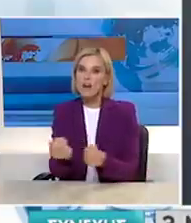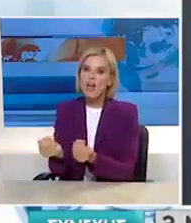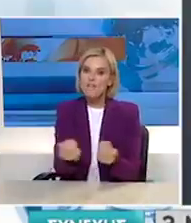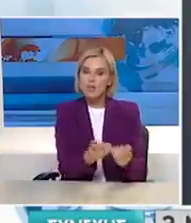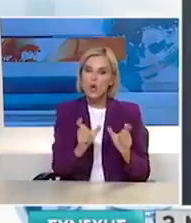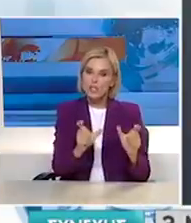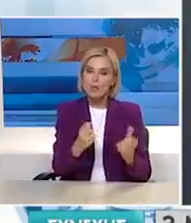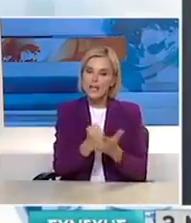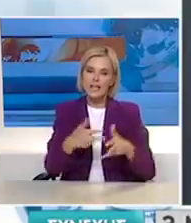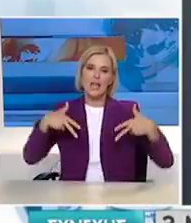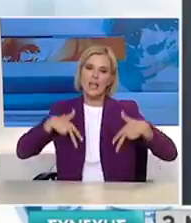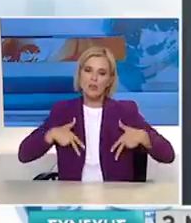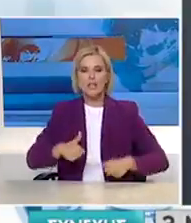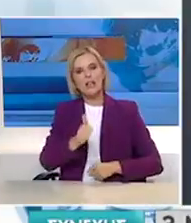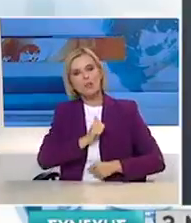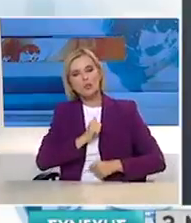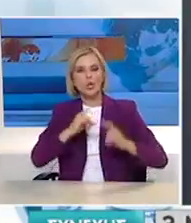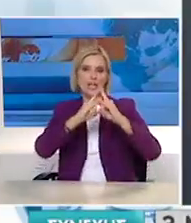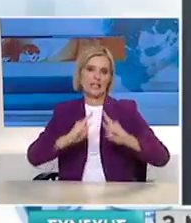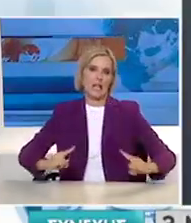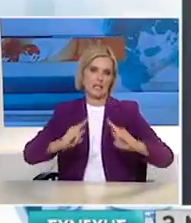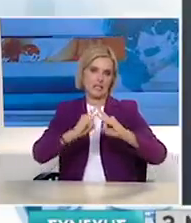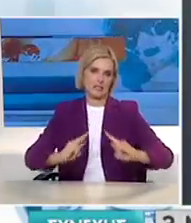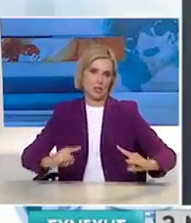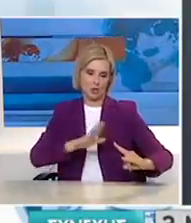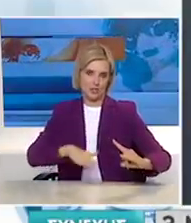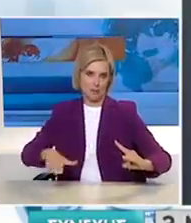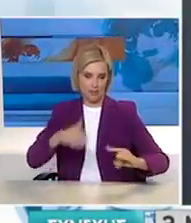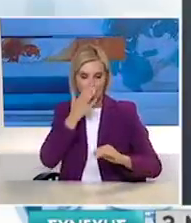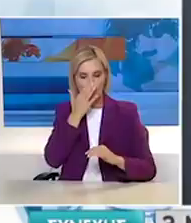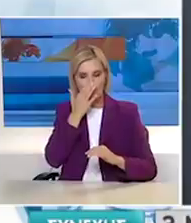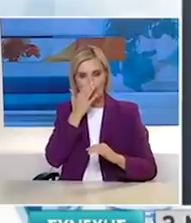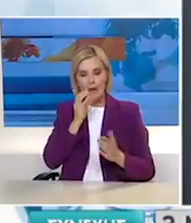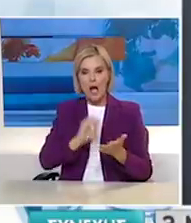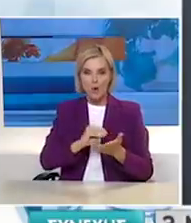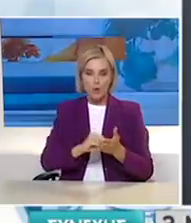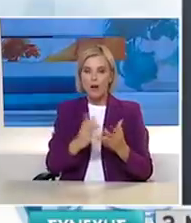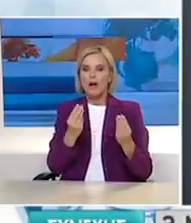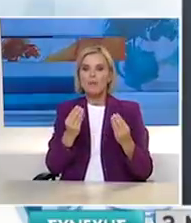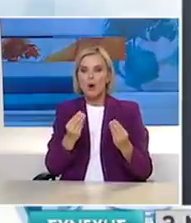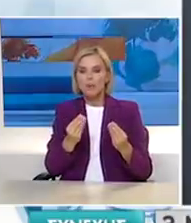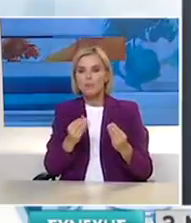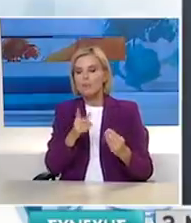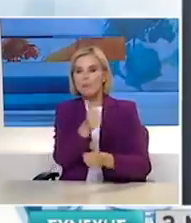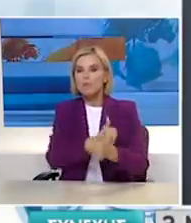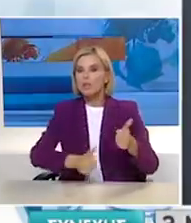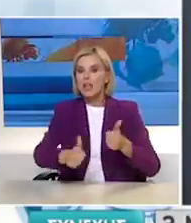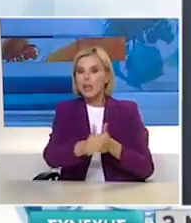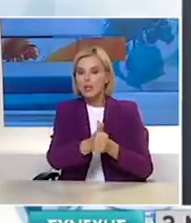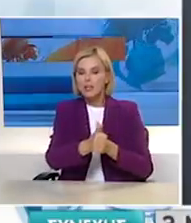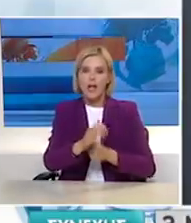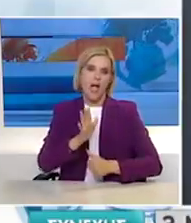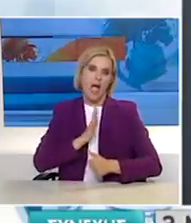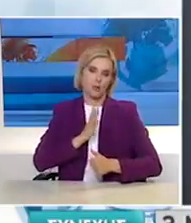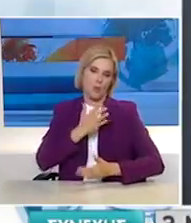των κρατικών και ιδιωτικών κατασκηνώσεων. Κατά τη συζήτηση δόθηκε προτεραιότητα στις ανοιχτές δομές για άτομα με ειδικές ανάγκες, δεδομένου